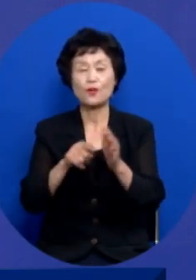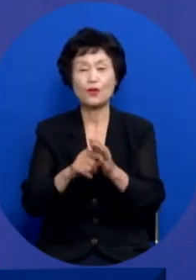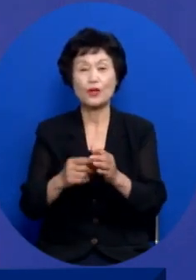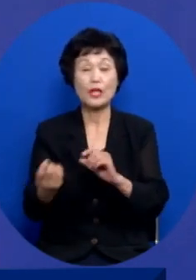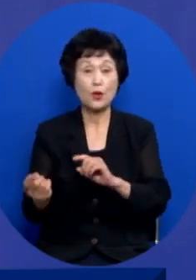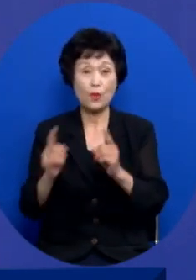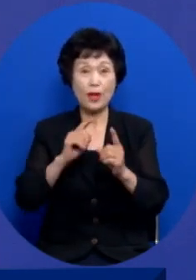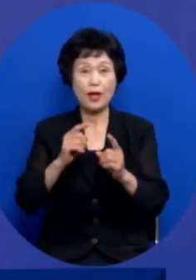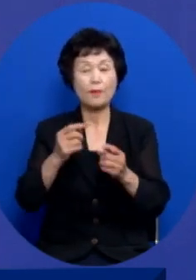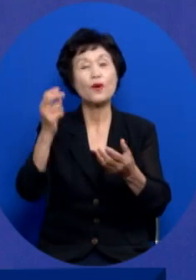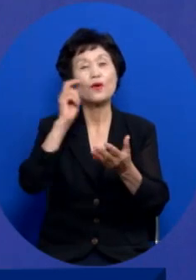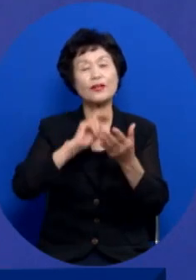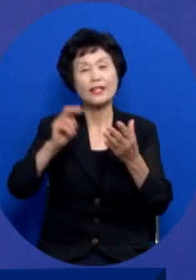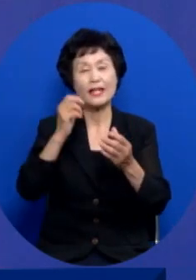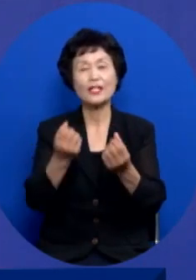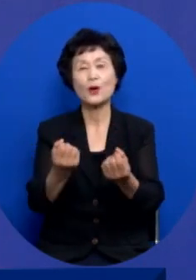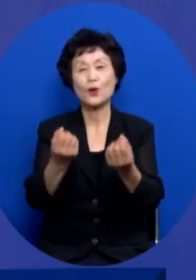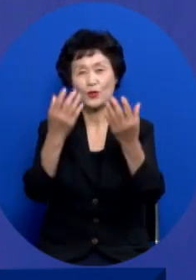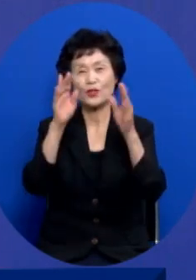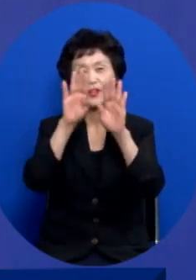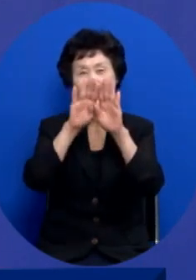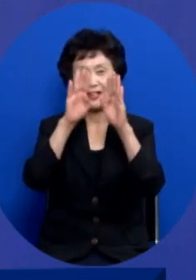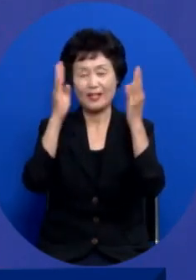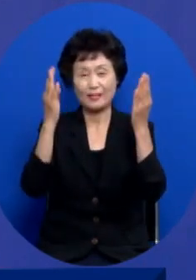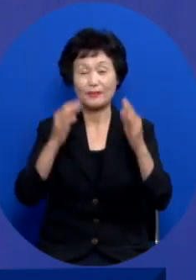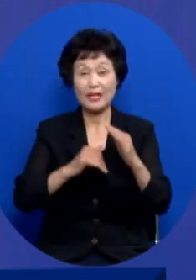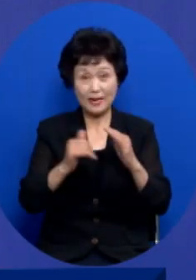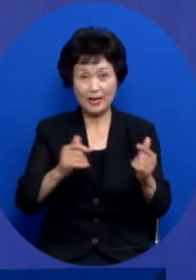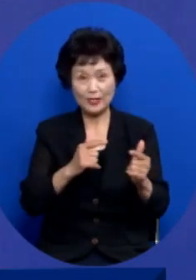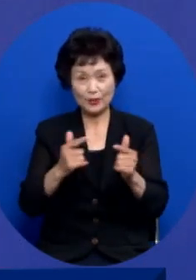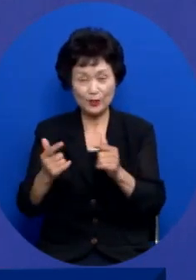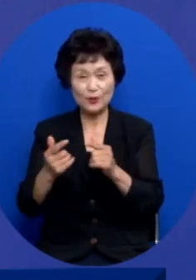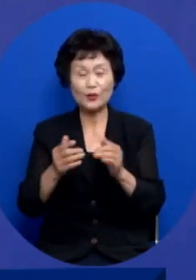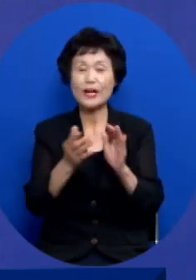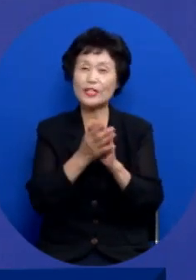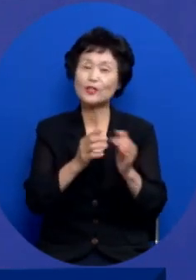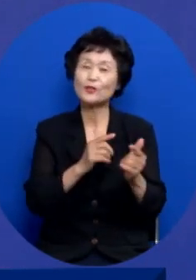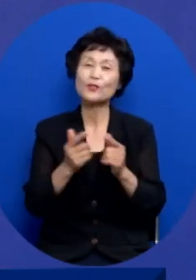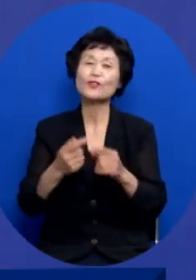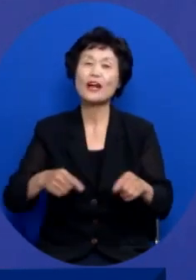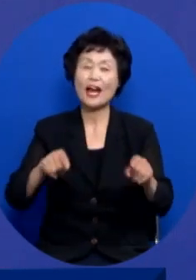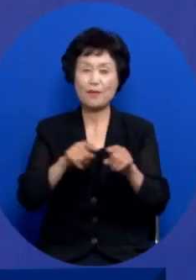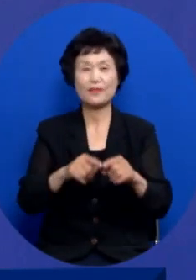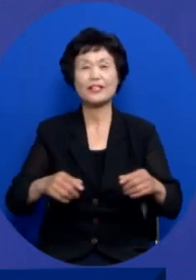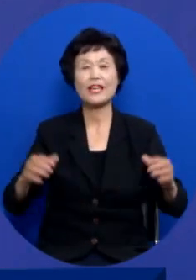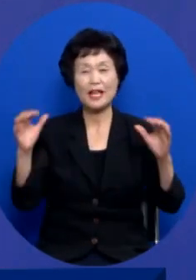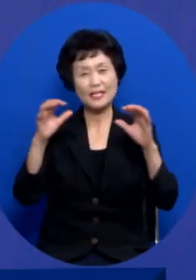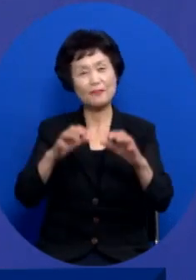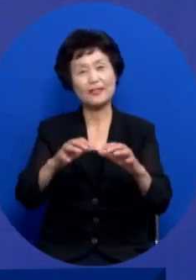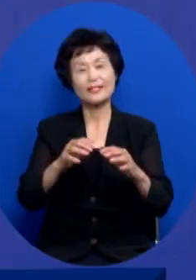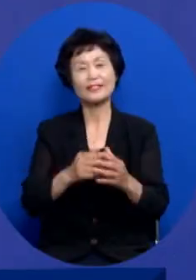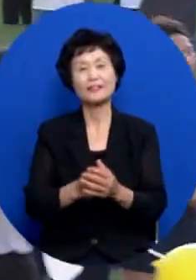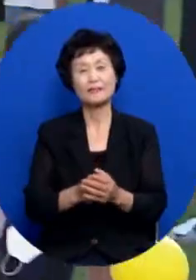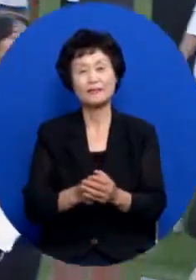모처럼 열린 힐링 문화축제에 시민들은 가족과 혹은 친구와 함께 즐겼다고 하는데요. 이현지 기자입니다.